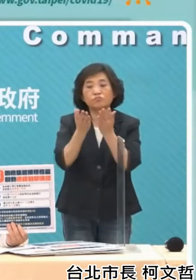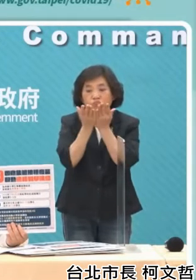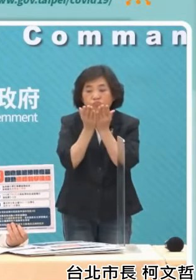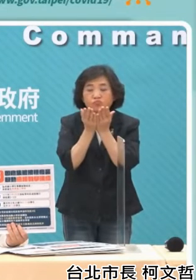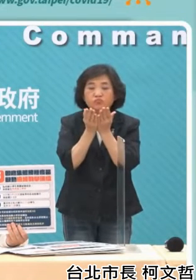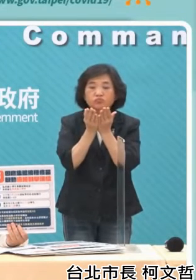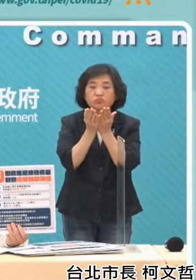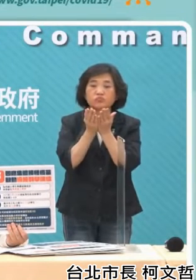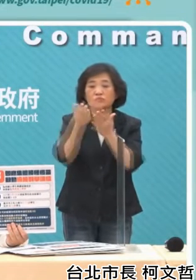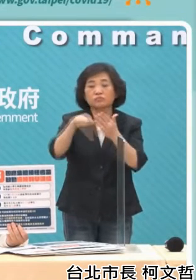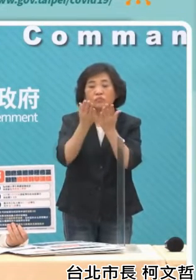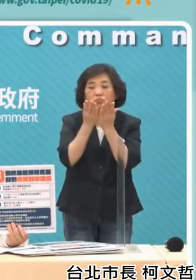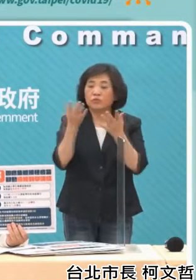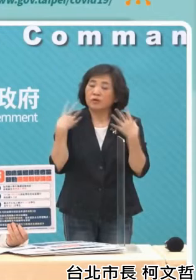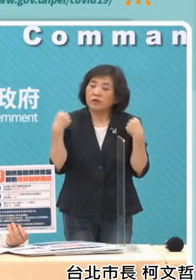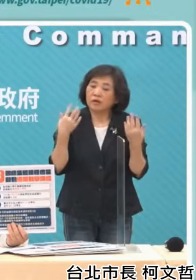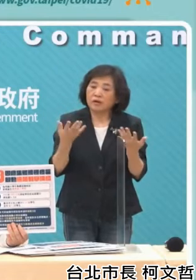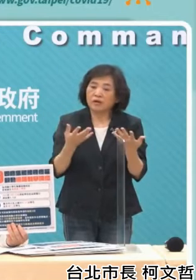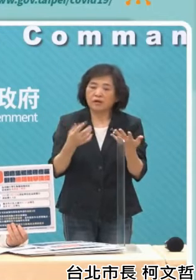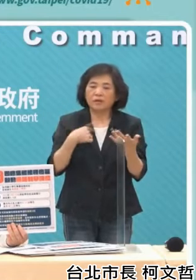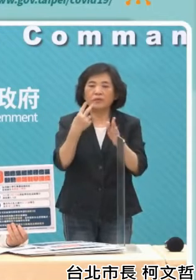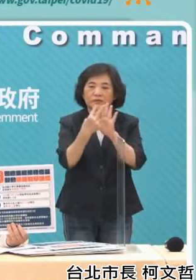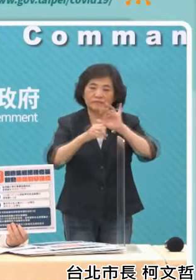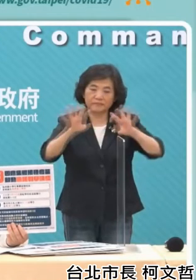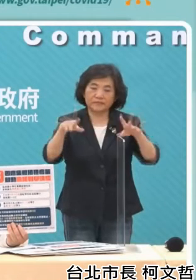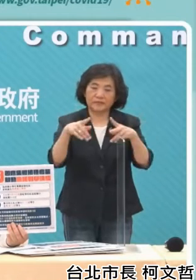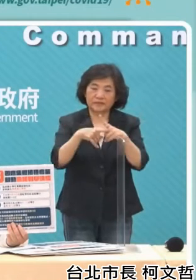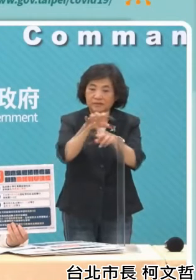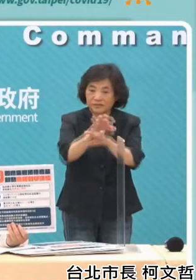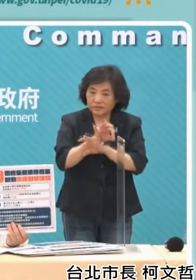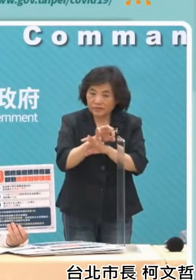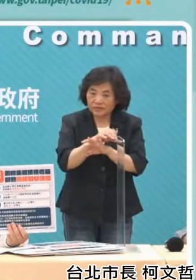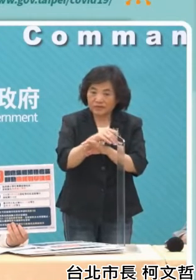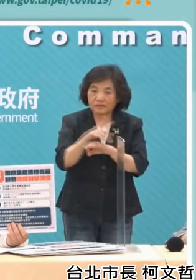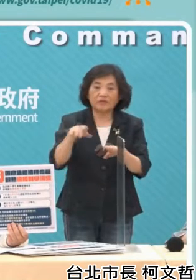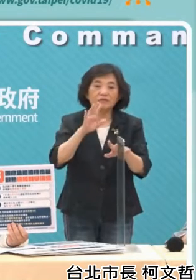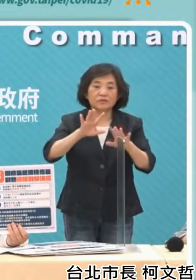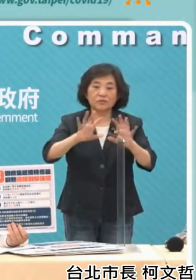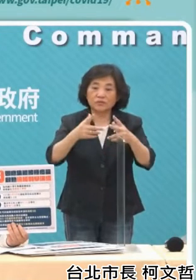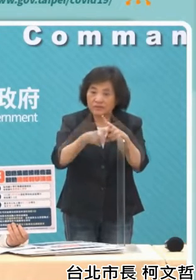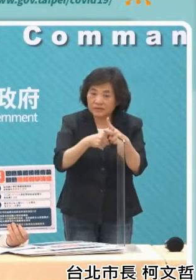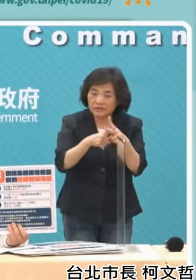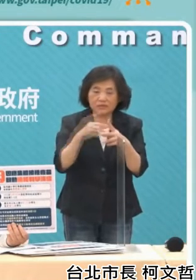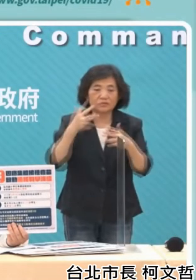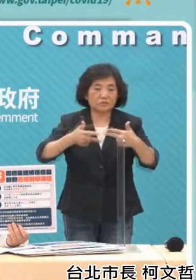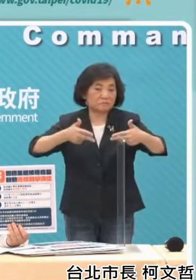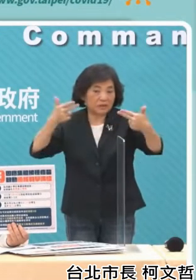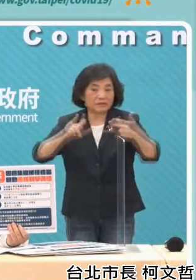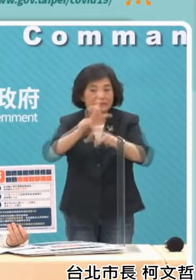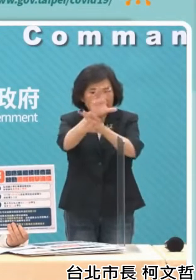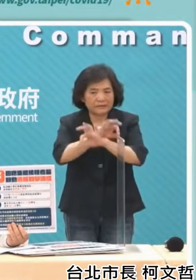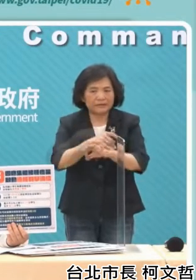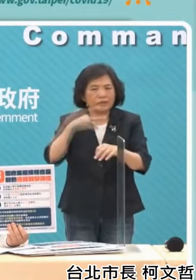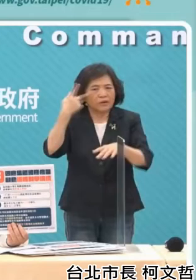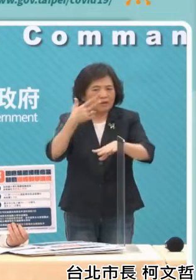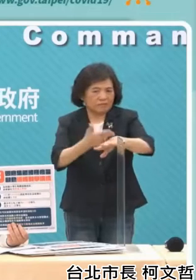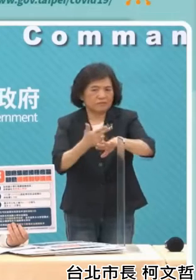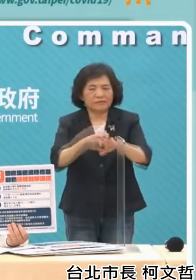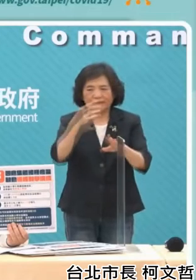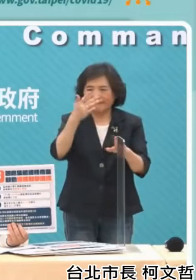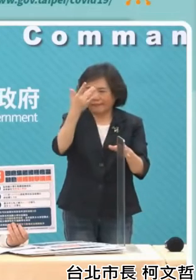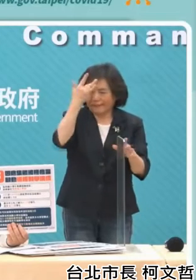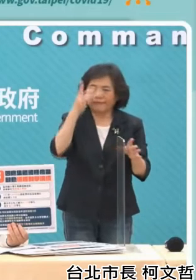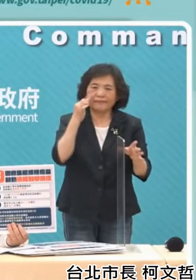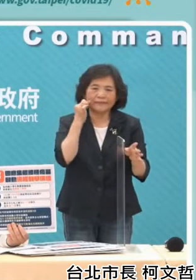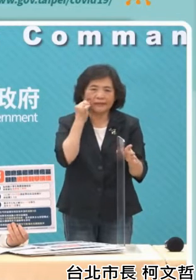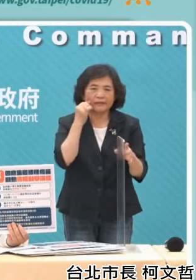实体上课？事实的真相是这样的，小学生真的要线上上课，你知道吗？也有技术上的困难，因为不见